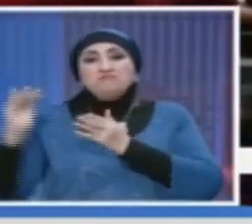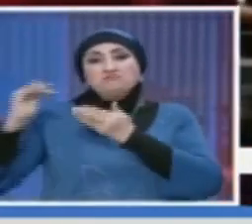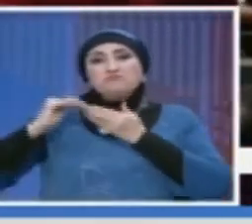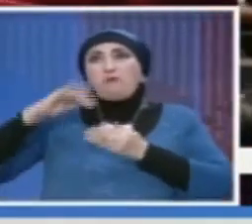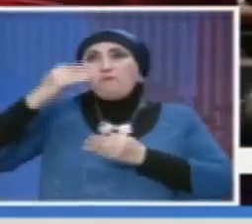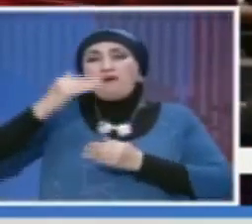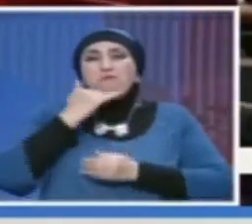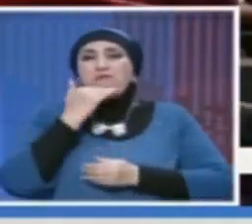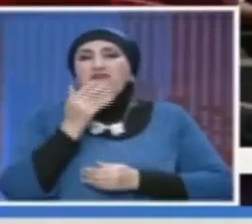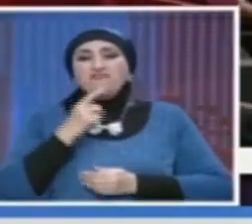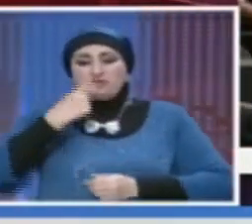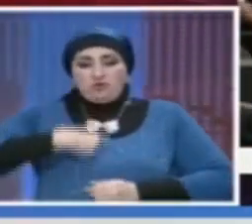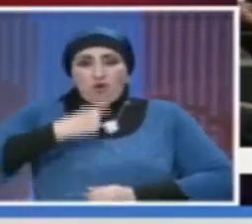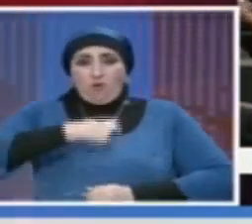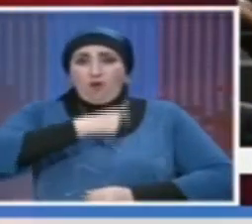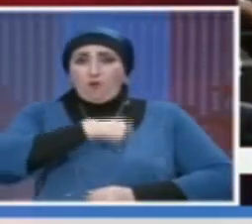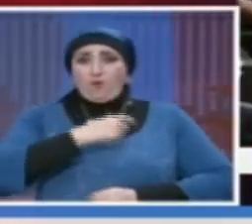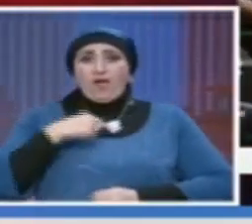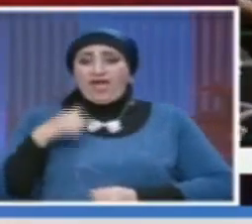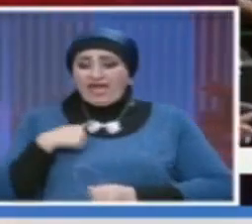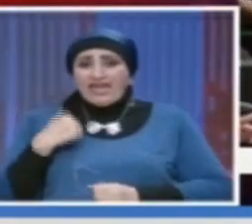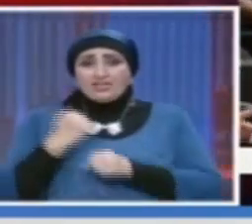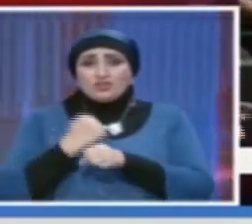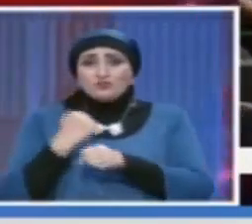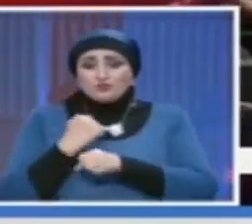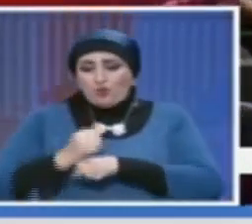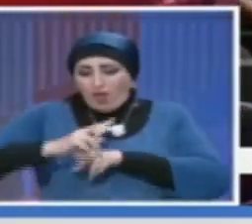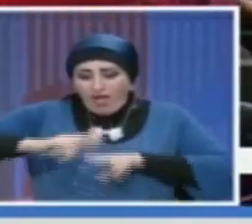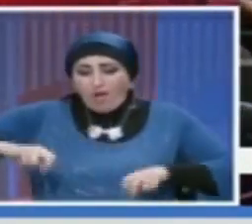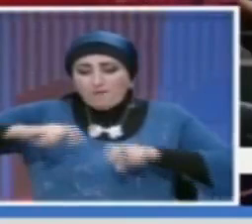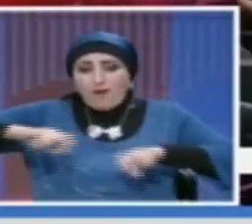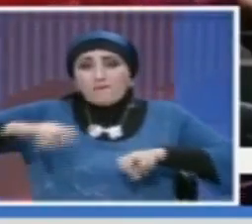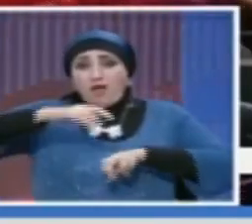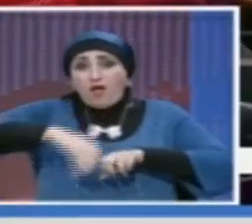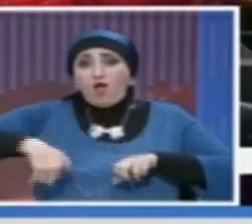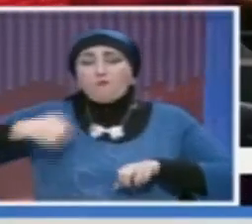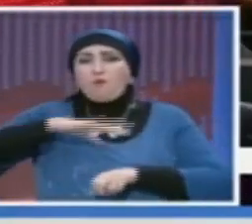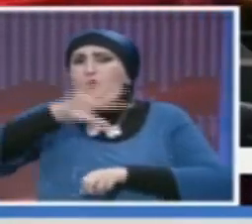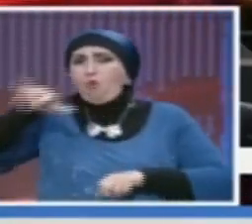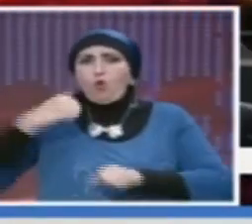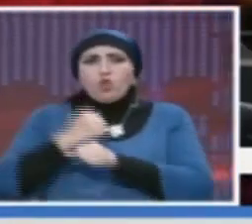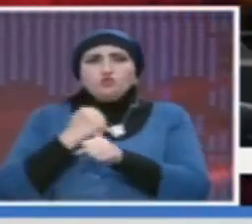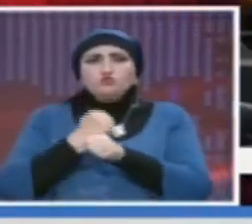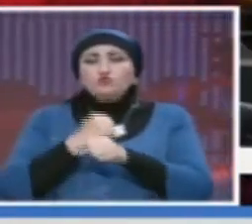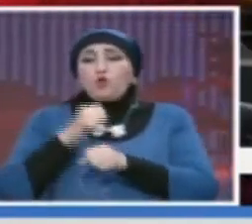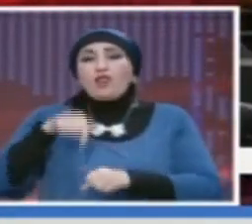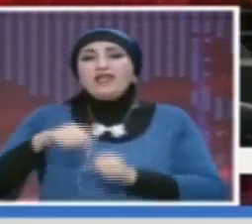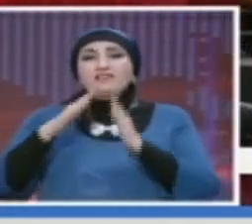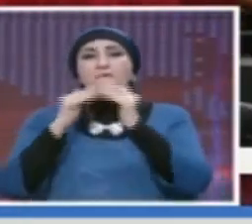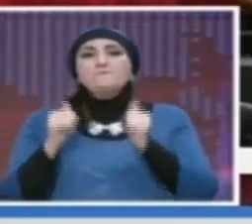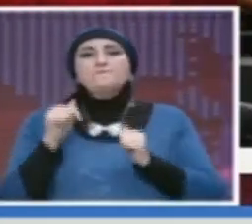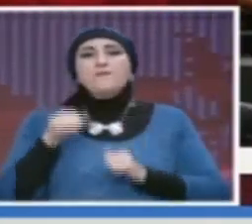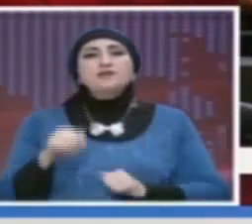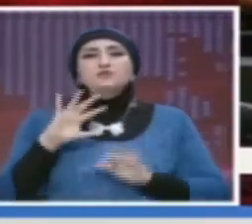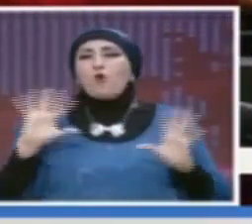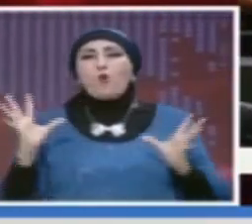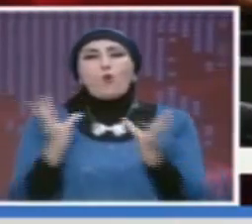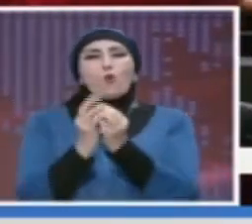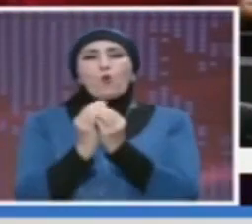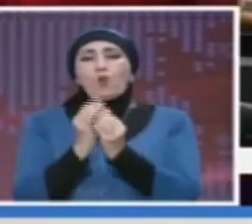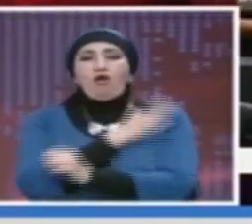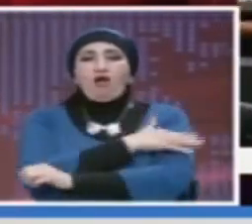طريق موجود في البعثة الأثرية مكون من رئيس البعثة والعمال والترميم، كل البعثة